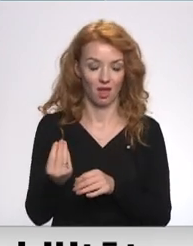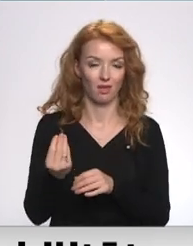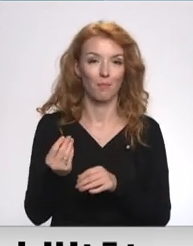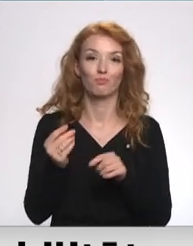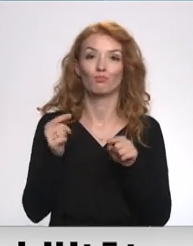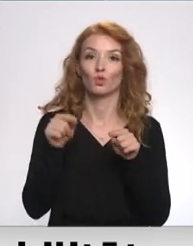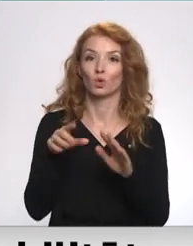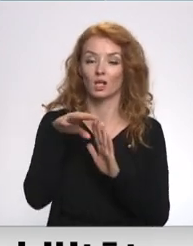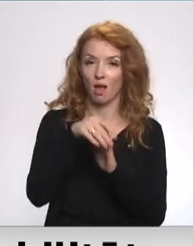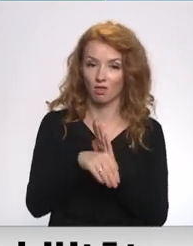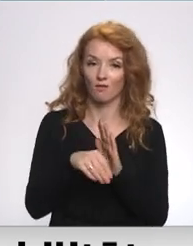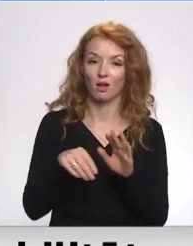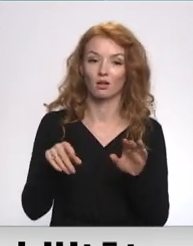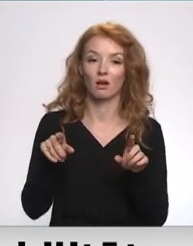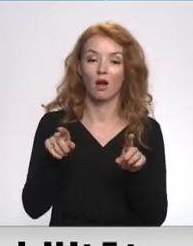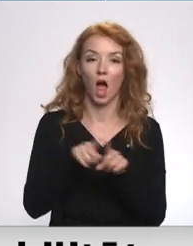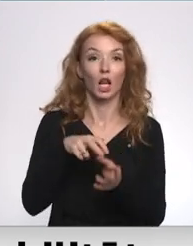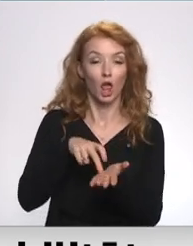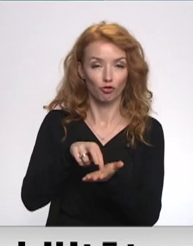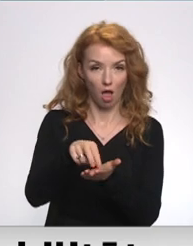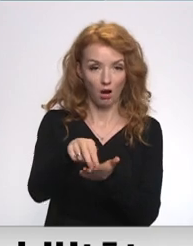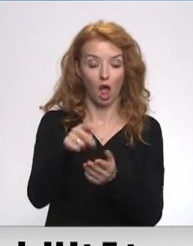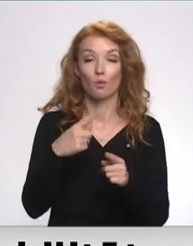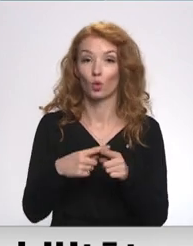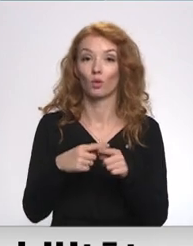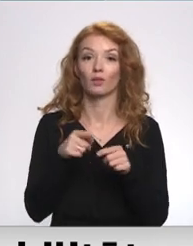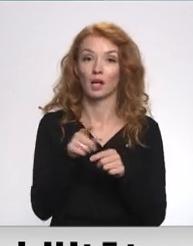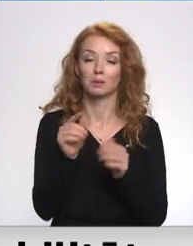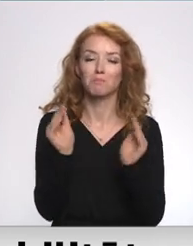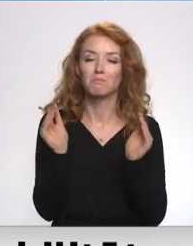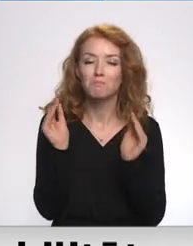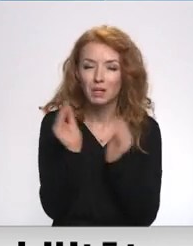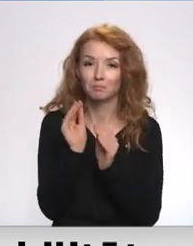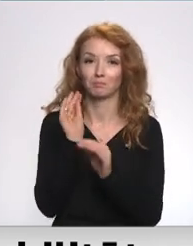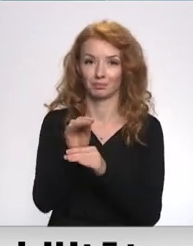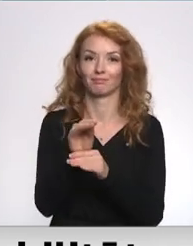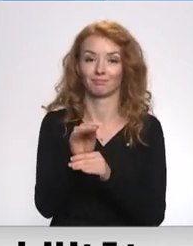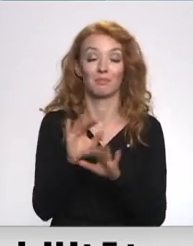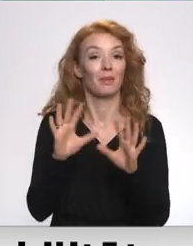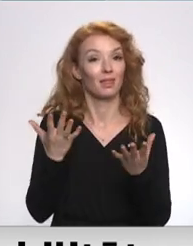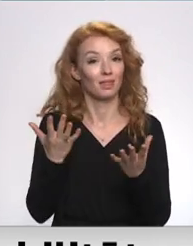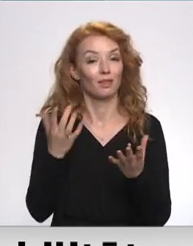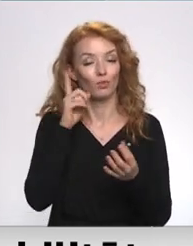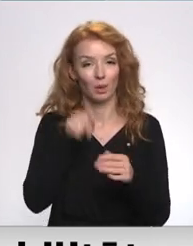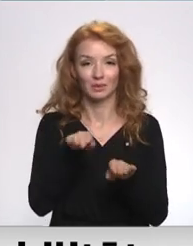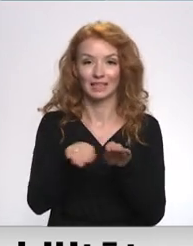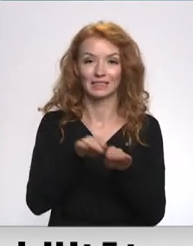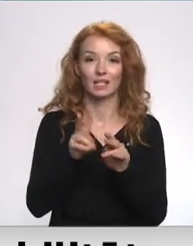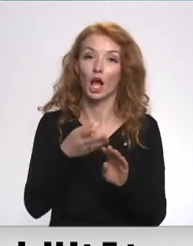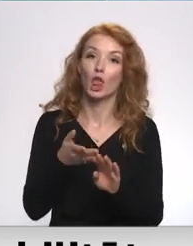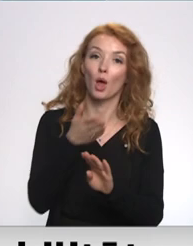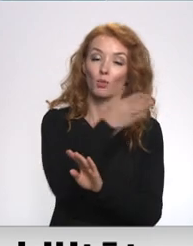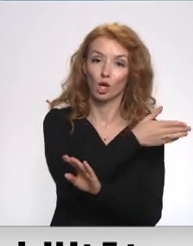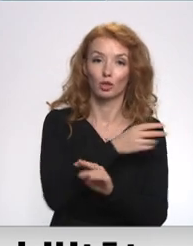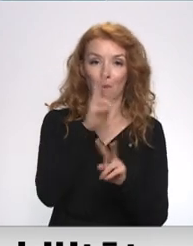arī iešana ar kājām, un tas ir neliels pieaugums. Protams, ka līdzīgi kā iepriekšējā